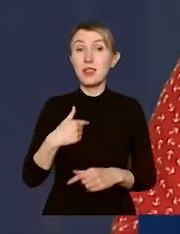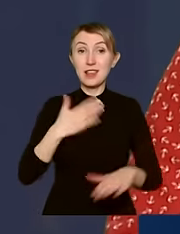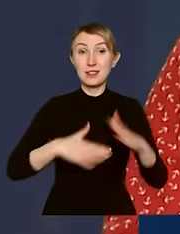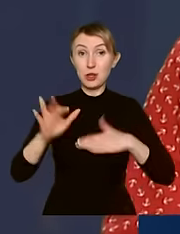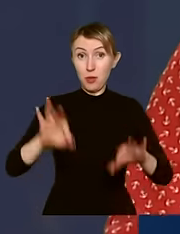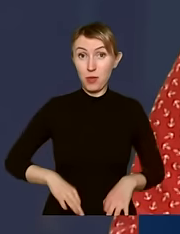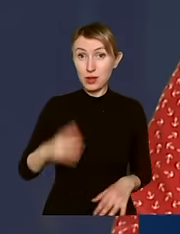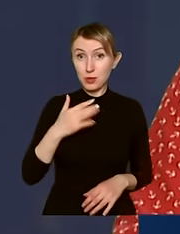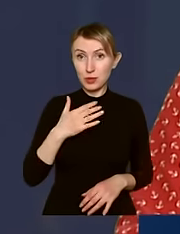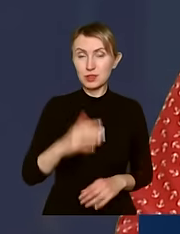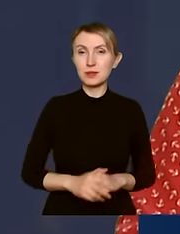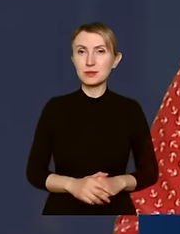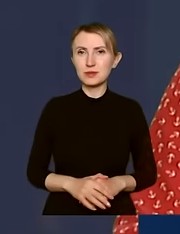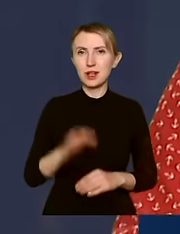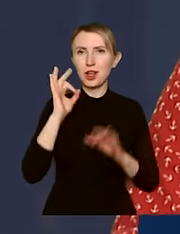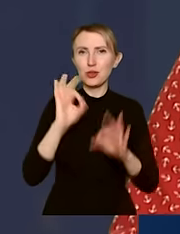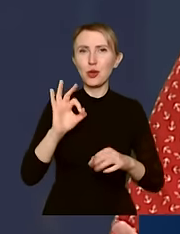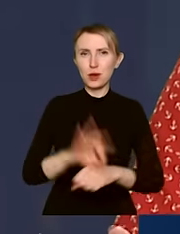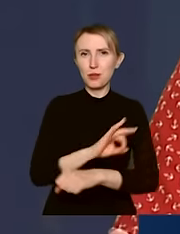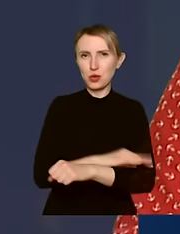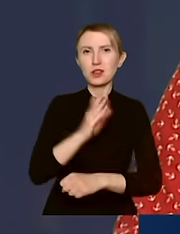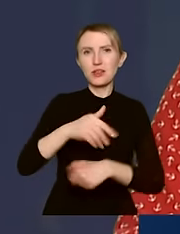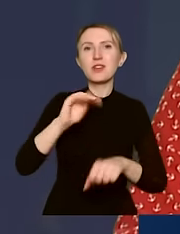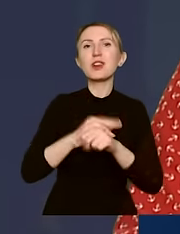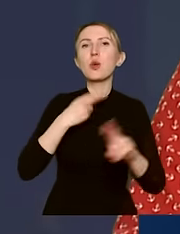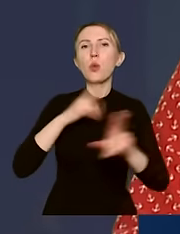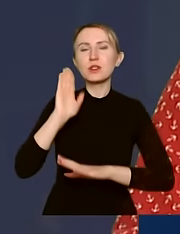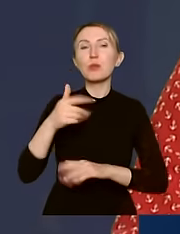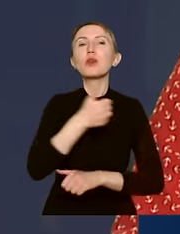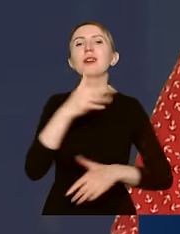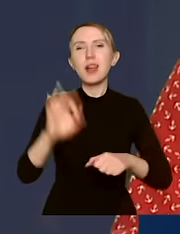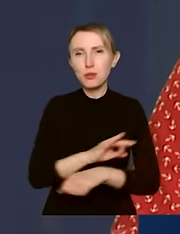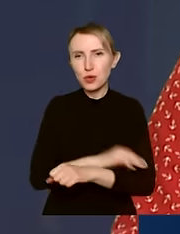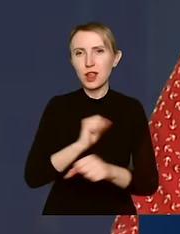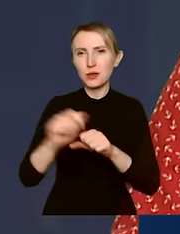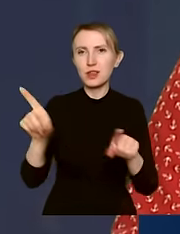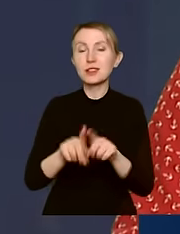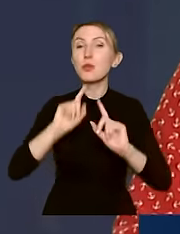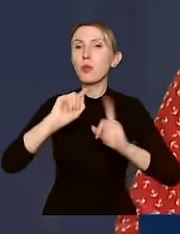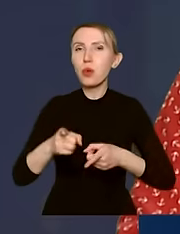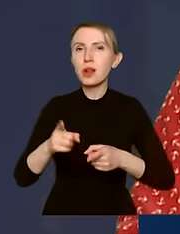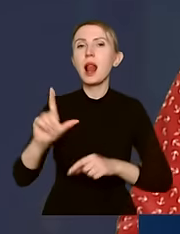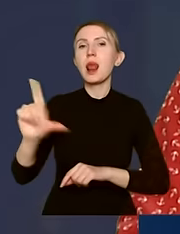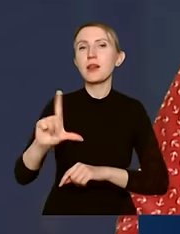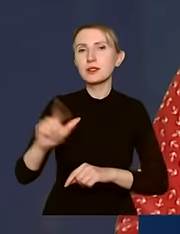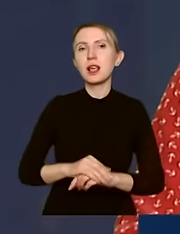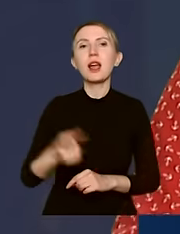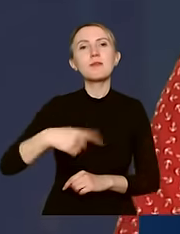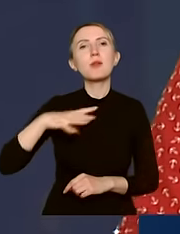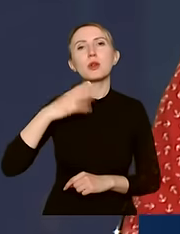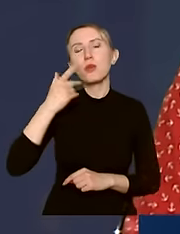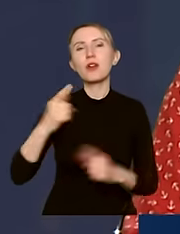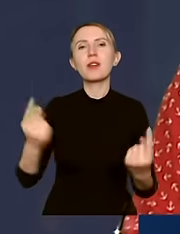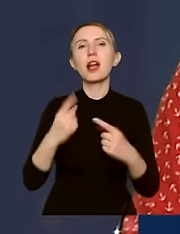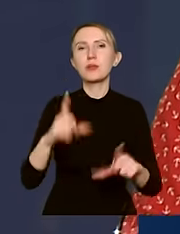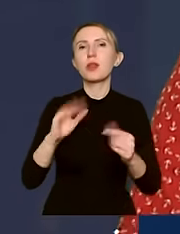powiedział, że za dobrymi projektami państwo będziecie głosować, bo kilka takich projektów jest też rekomendowanych przez Lewicę i o tym mówiliśmy w kampanii wyborczej, na